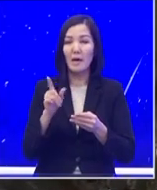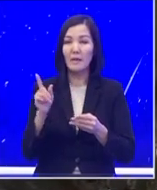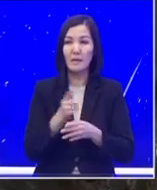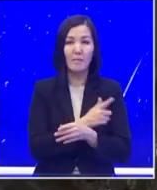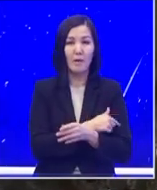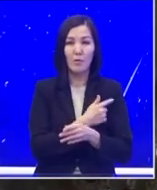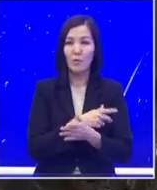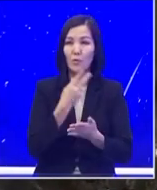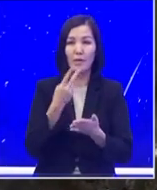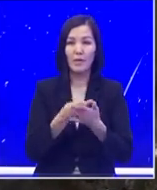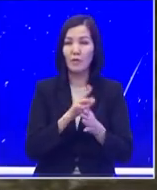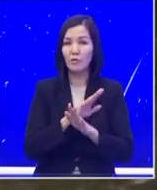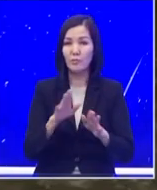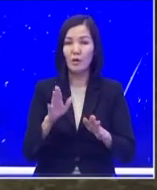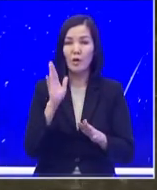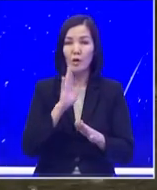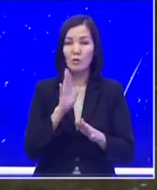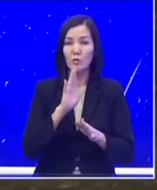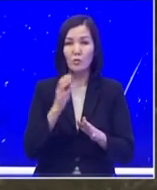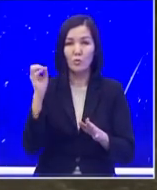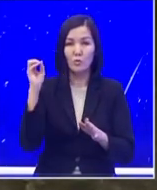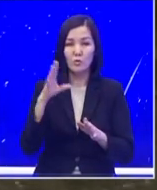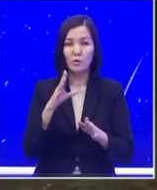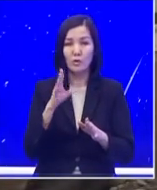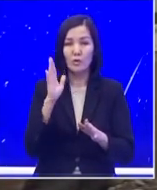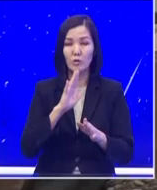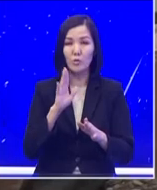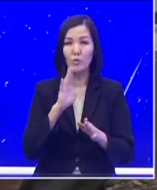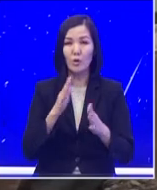ауруханаға түспеген. Ал күн жылына бастағанда тұрғындар ауыз су